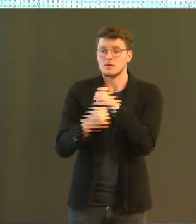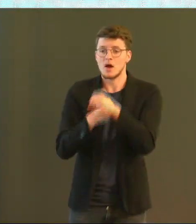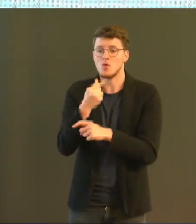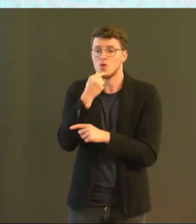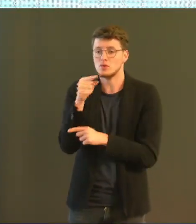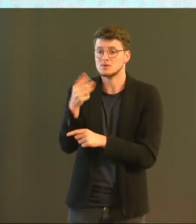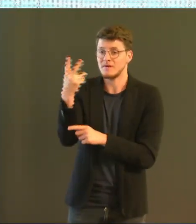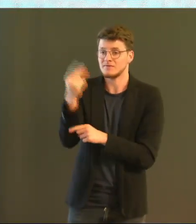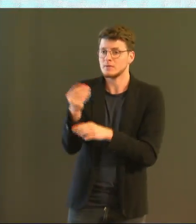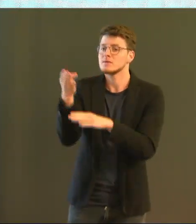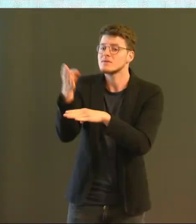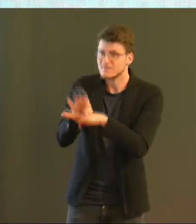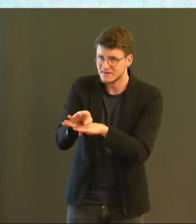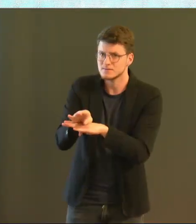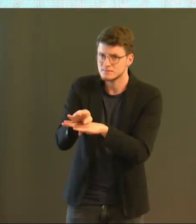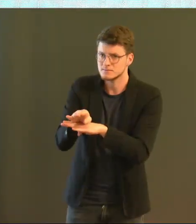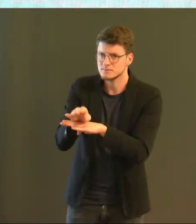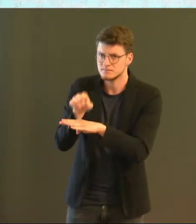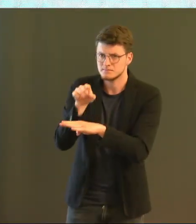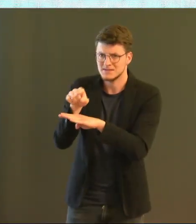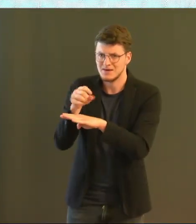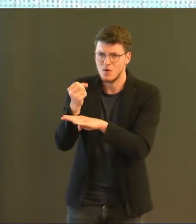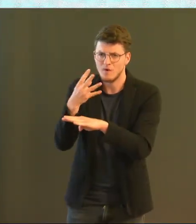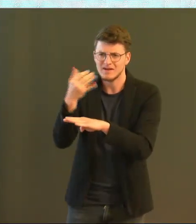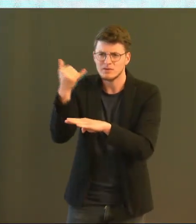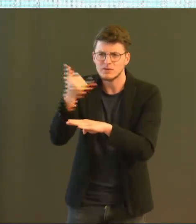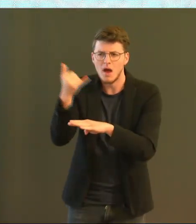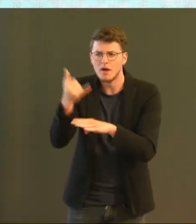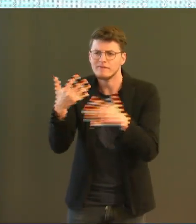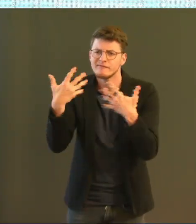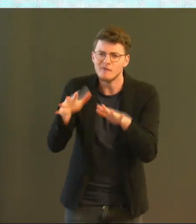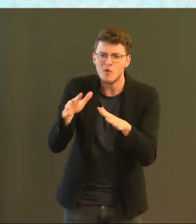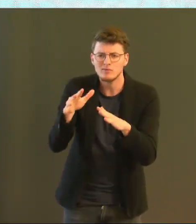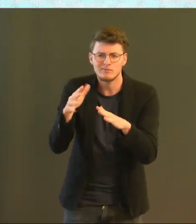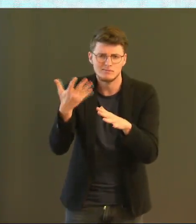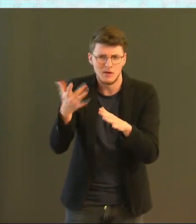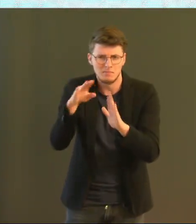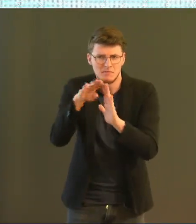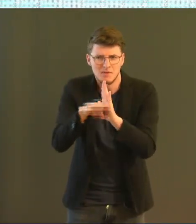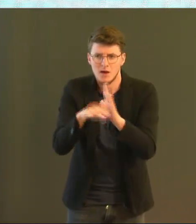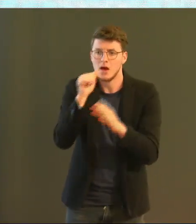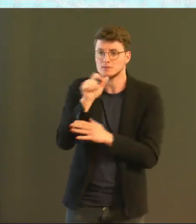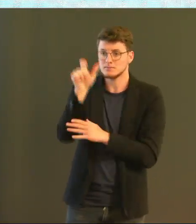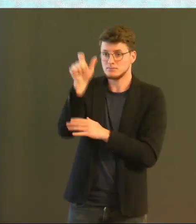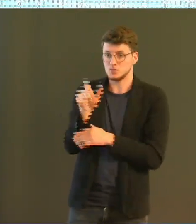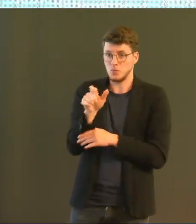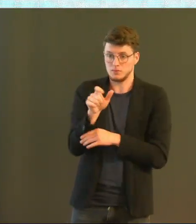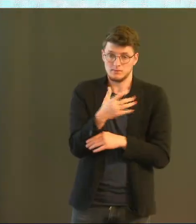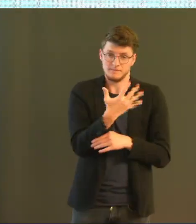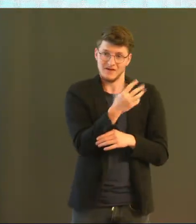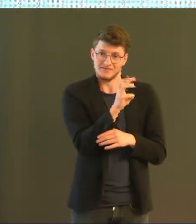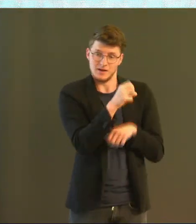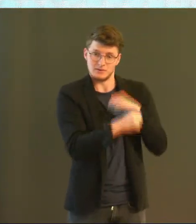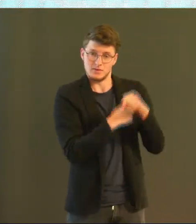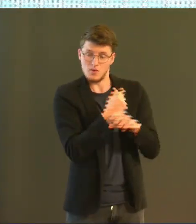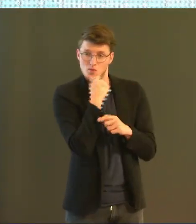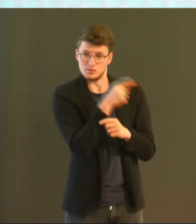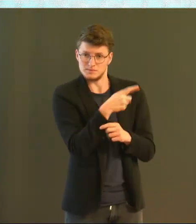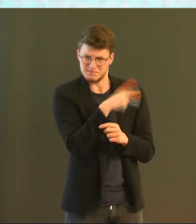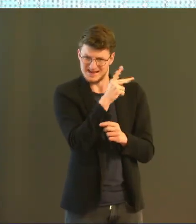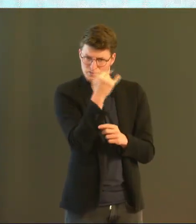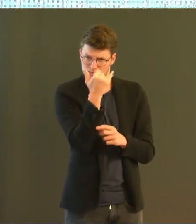bottes en tôle où régnait à villecresnes redonner immense fan c'est fantastique ce texte indique à yangshan inspiron duo breaking